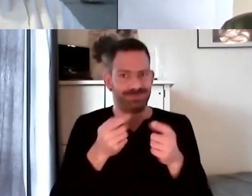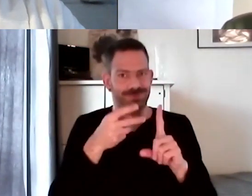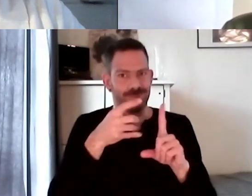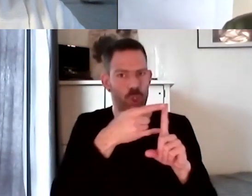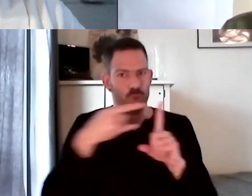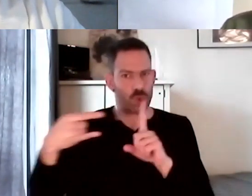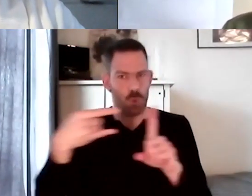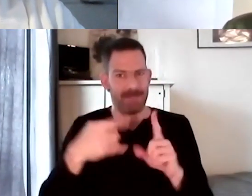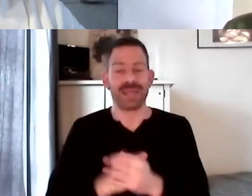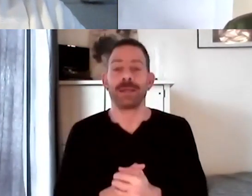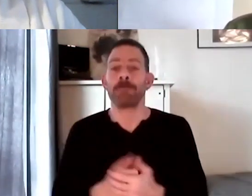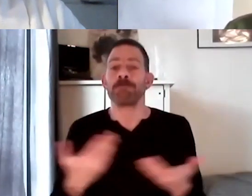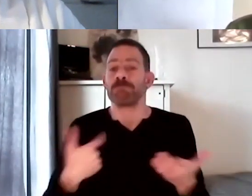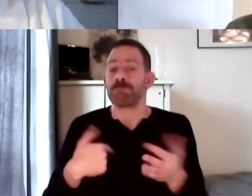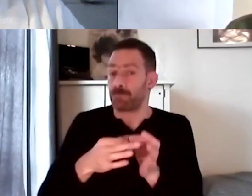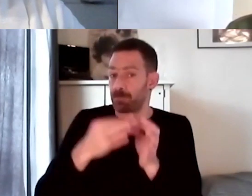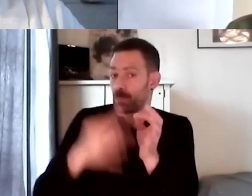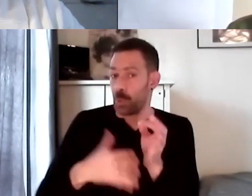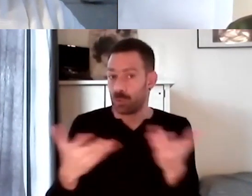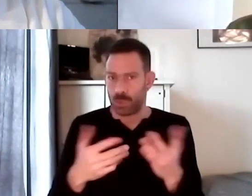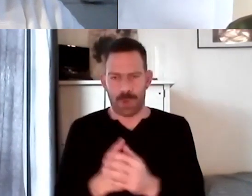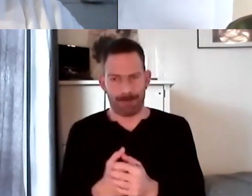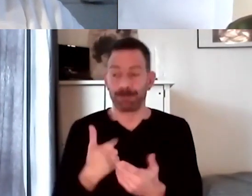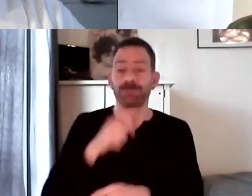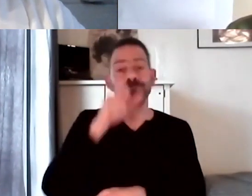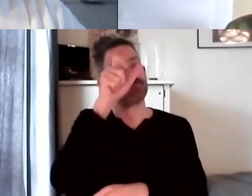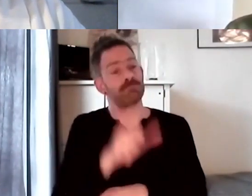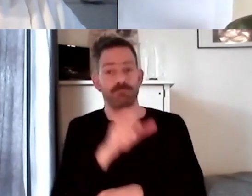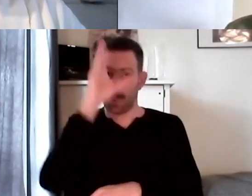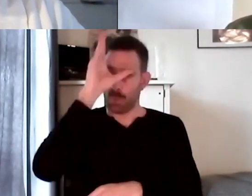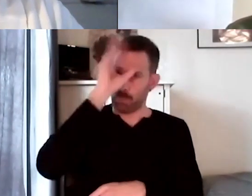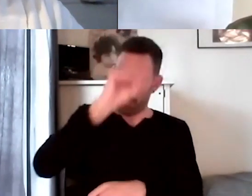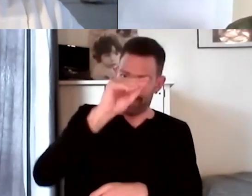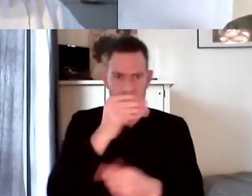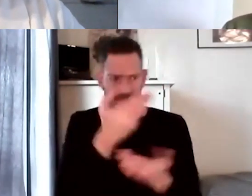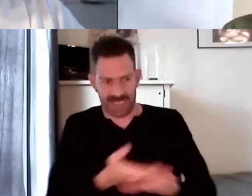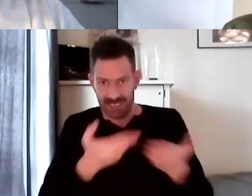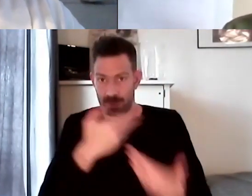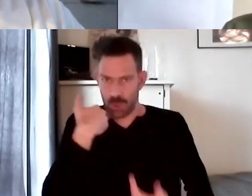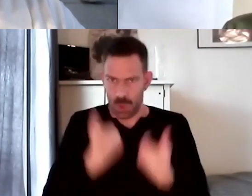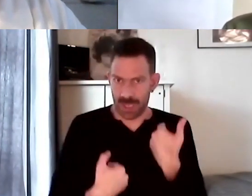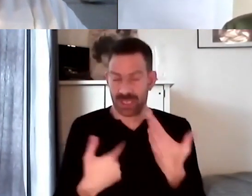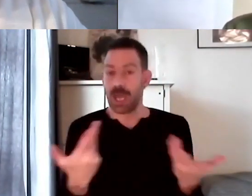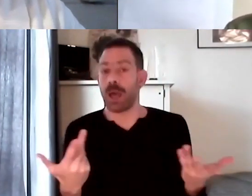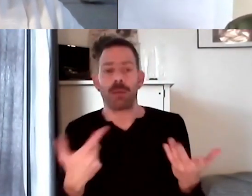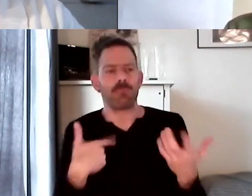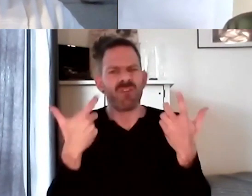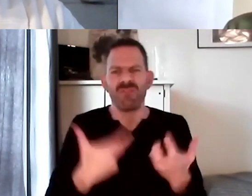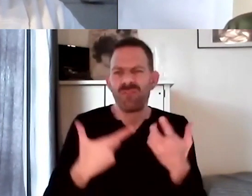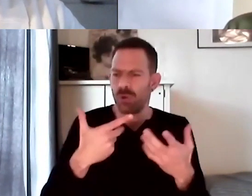je conclurai peut-être en disant que l'intérêt pour un professionnel en situation de handicap de faire le point sur sa